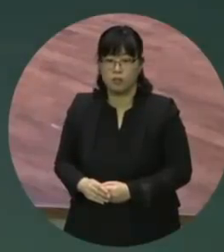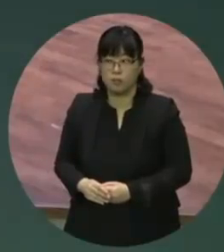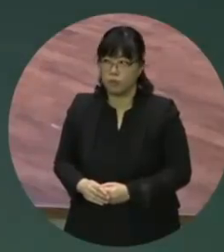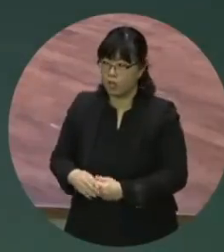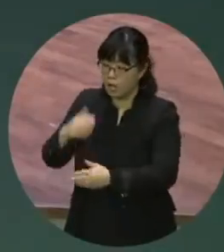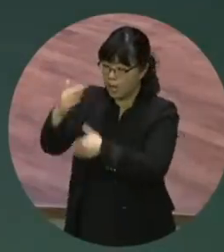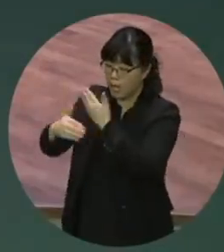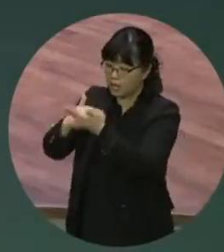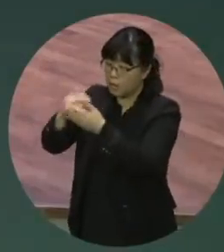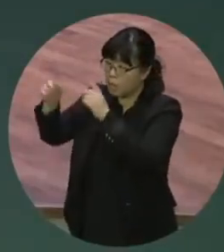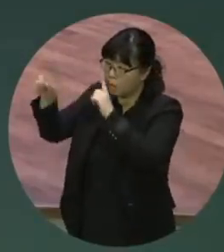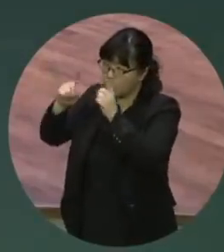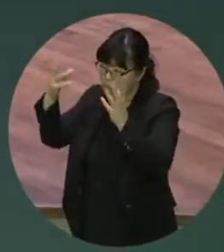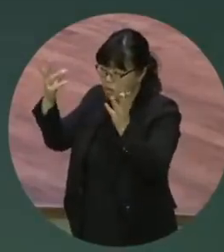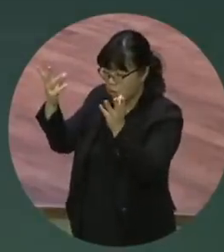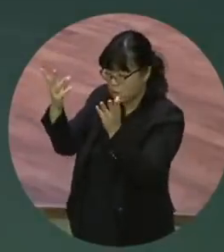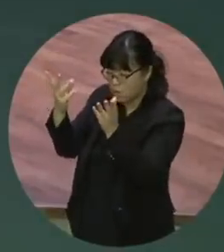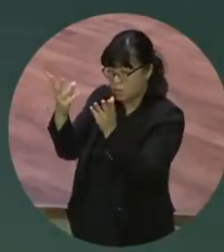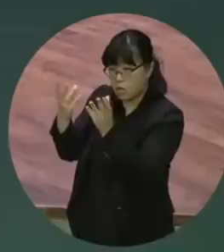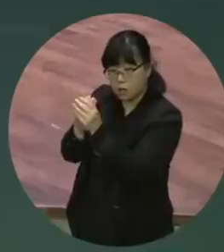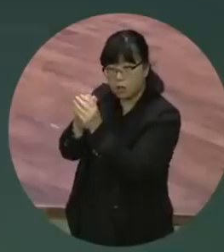성육신.